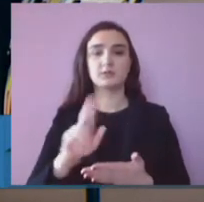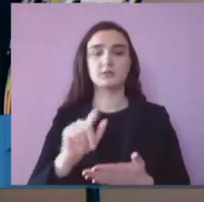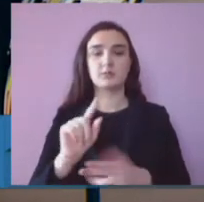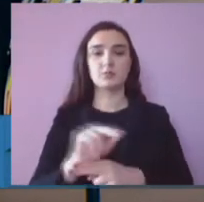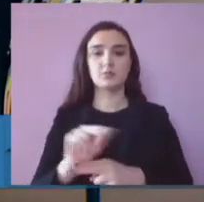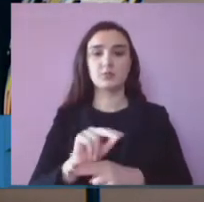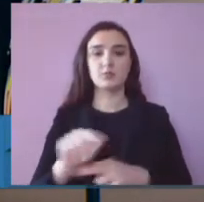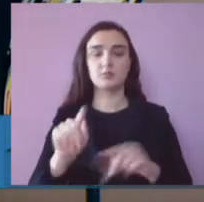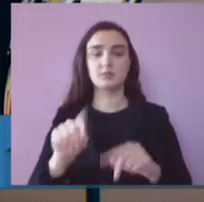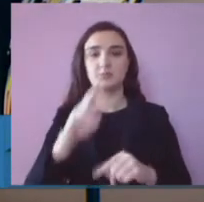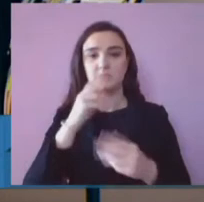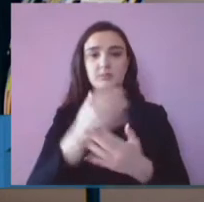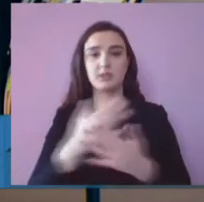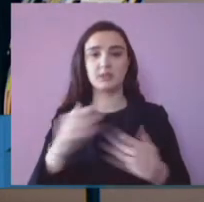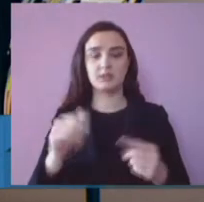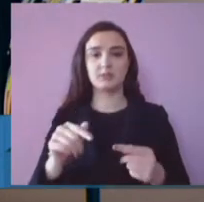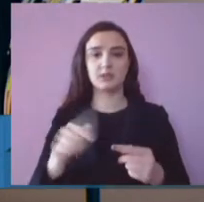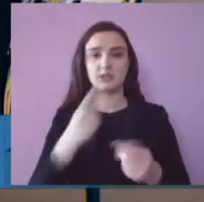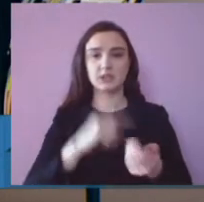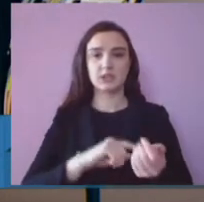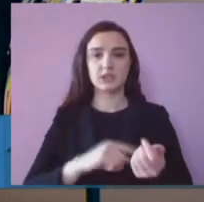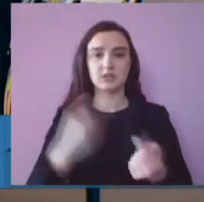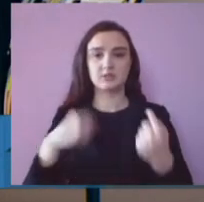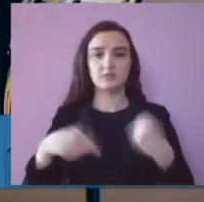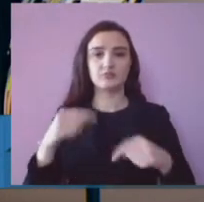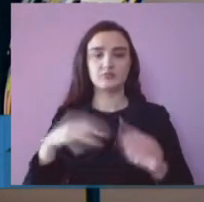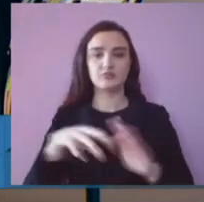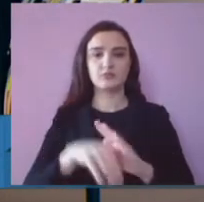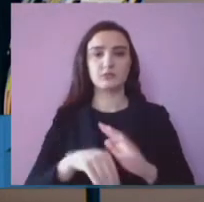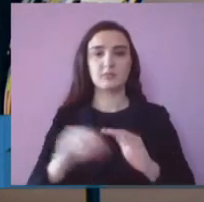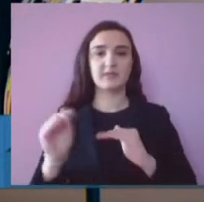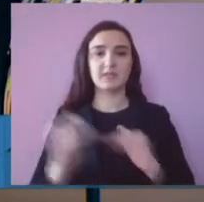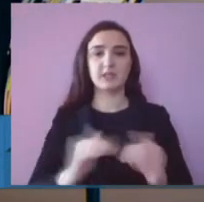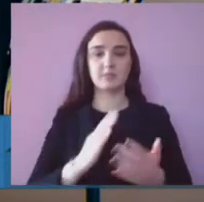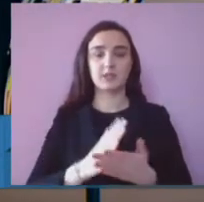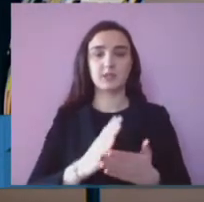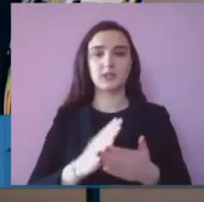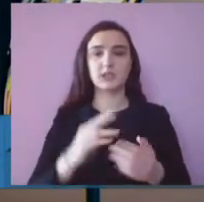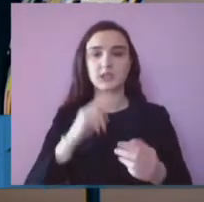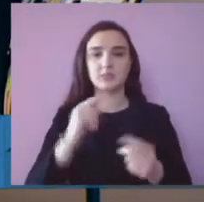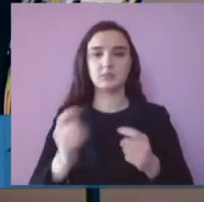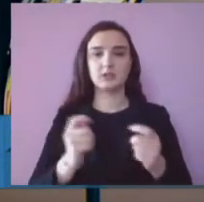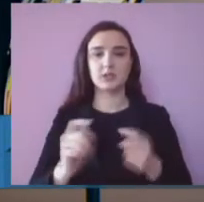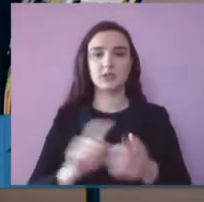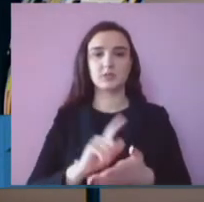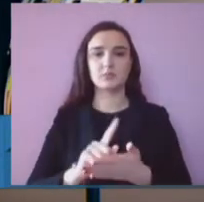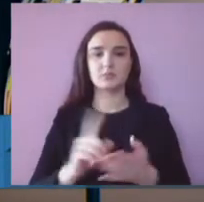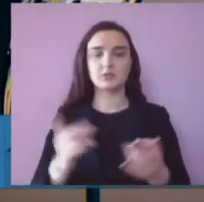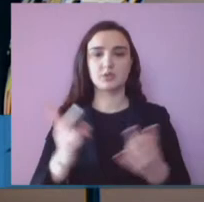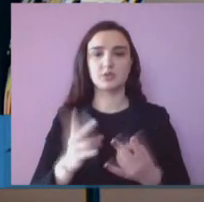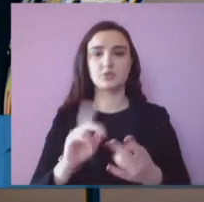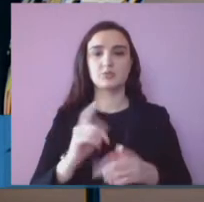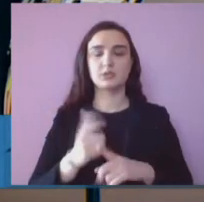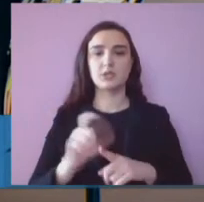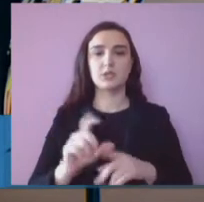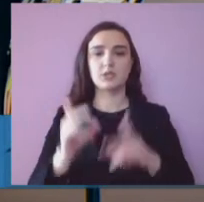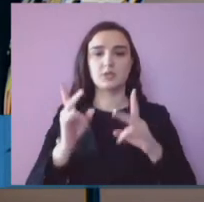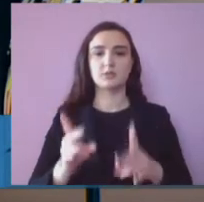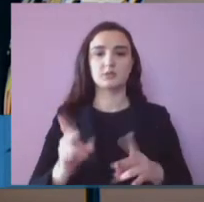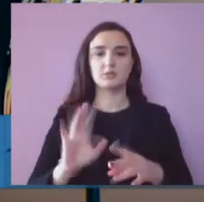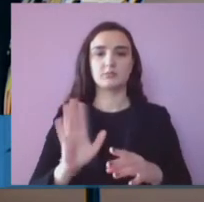იმ პრეპარატებით, რომელიც სისხლში გლუკოზის დონის დამაქვეითებელია, სიფრთხილეა საჭირო, რომ ძალიან არ დაქვეითდეს